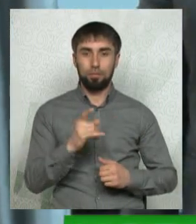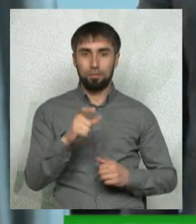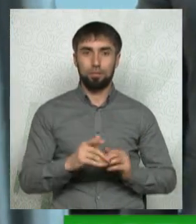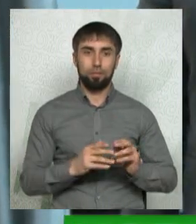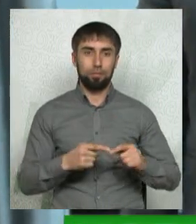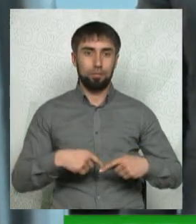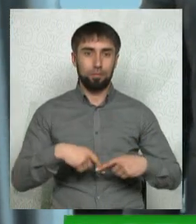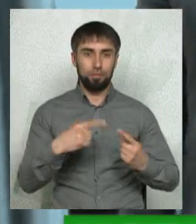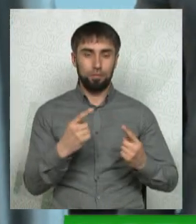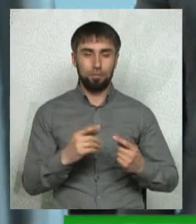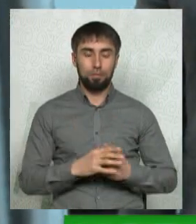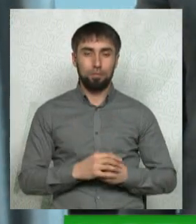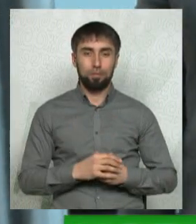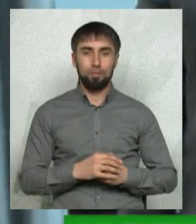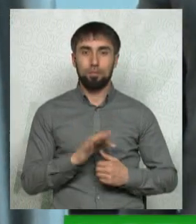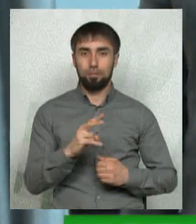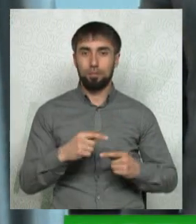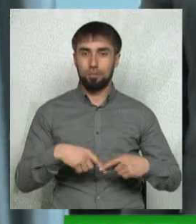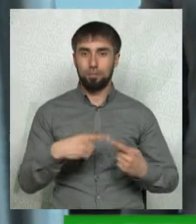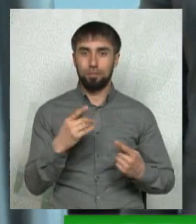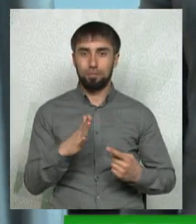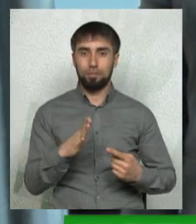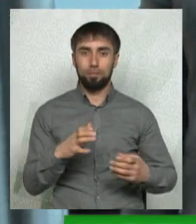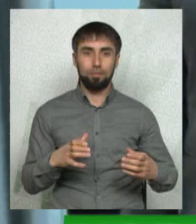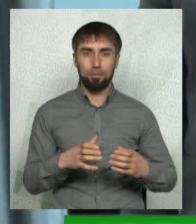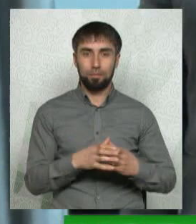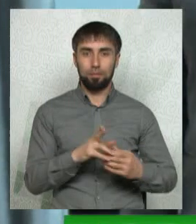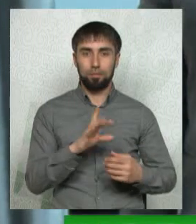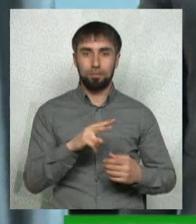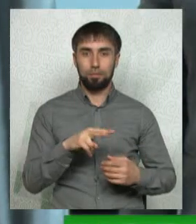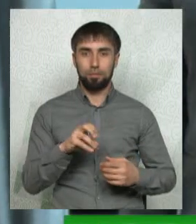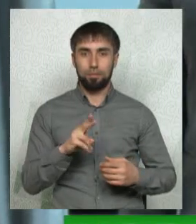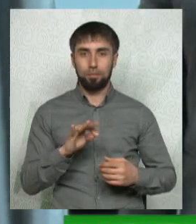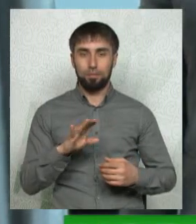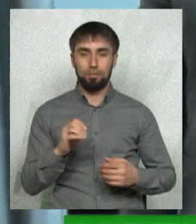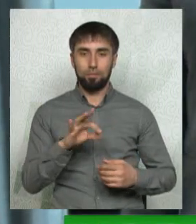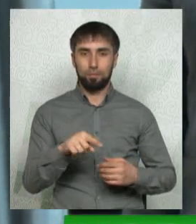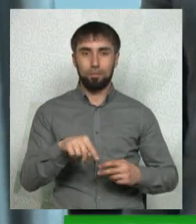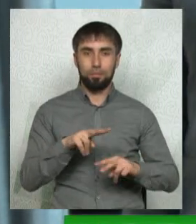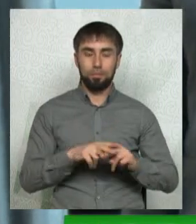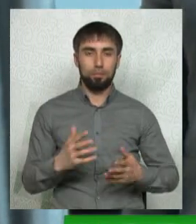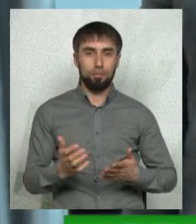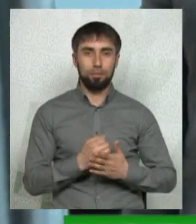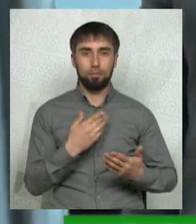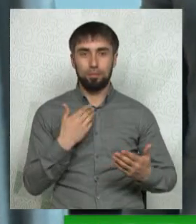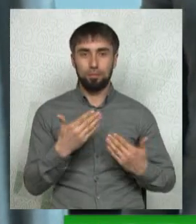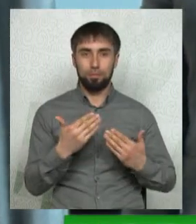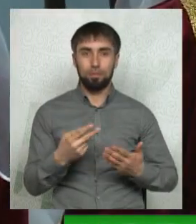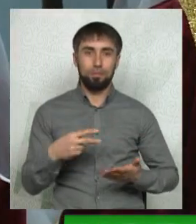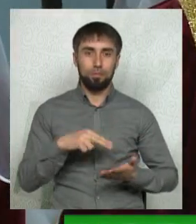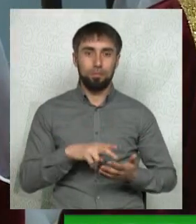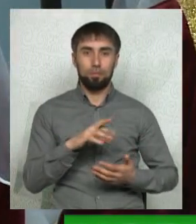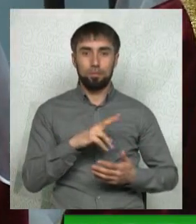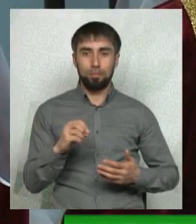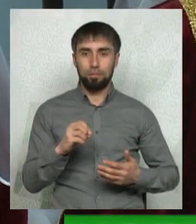развивался. Развивается он в коллективе. Он здесь находит общение, становится более